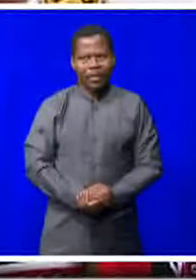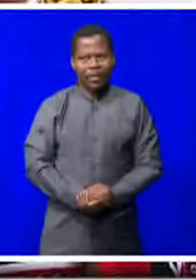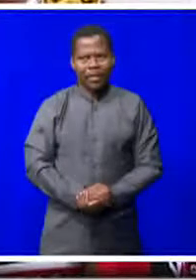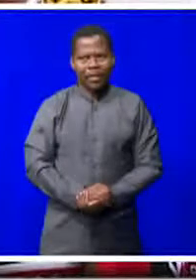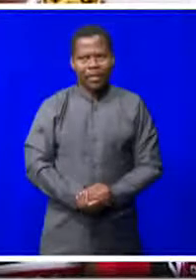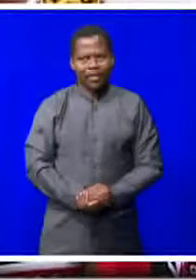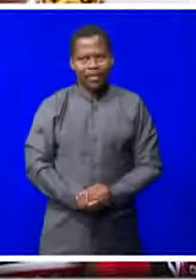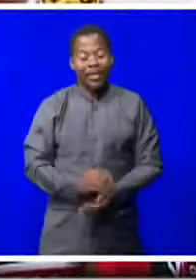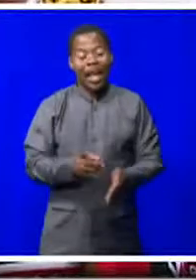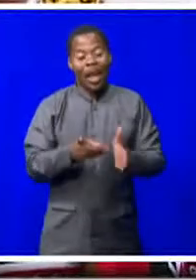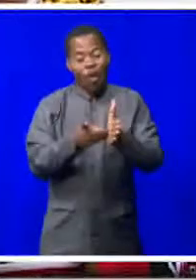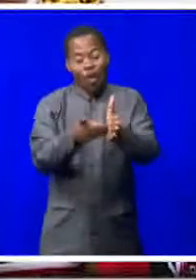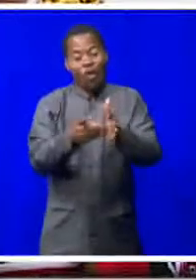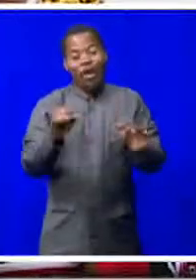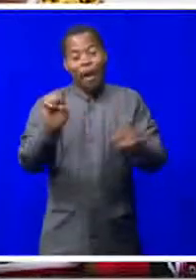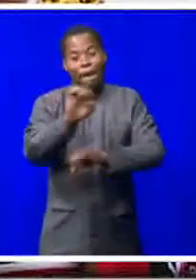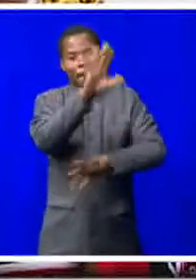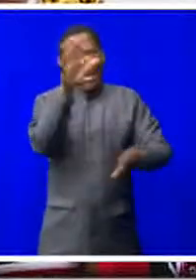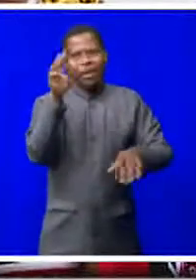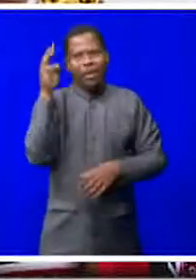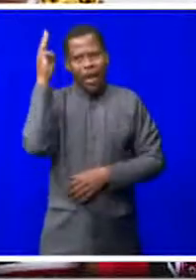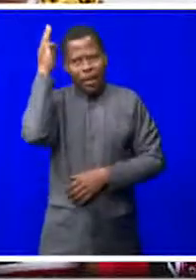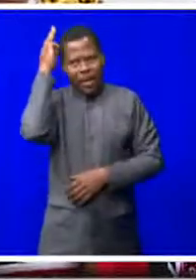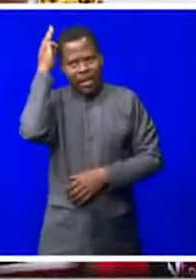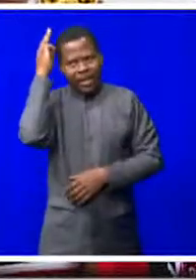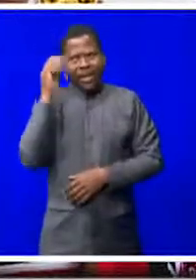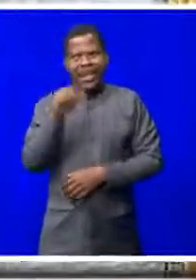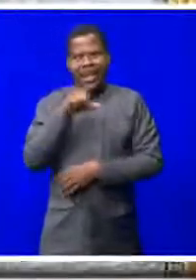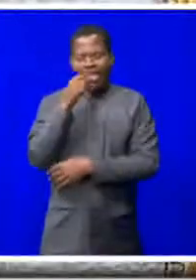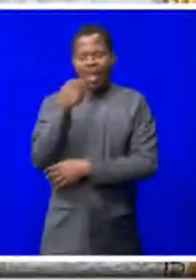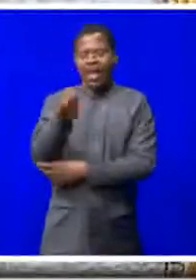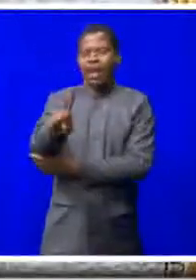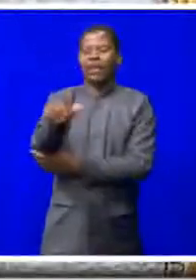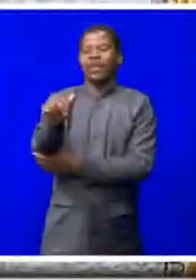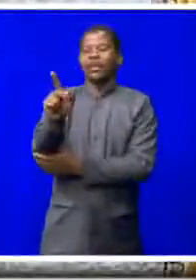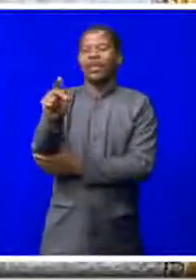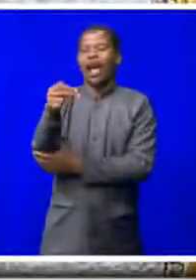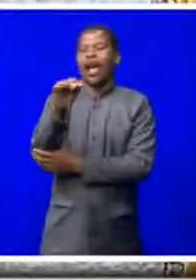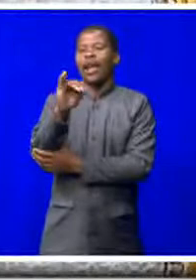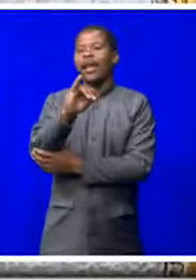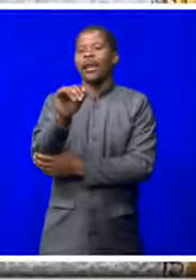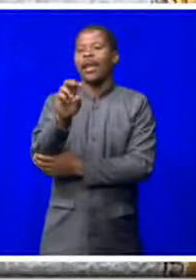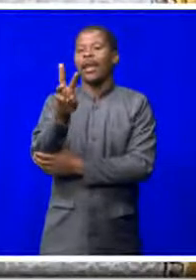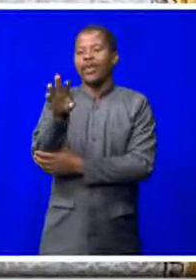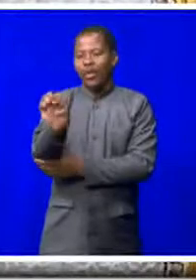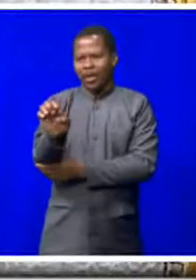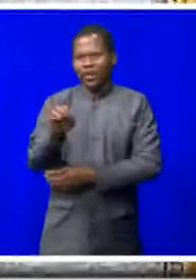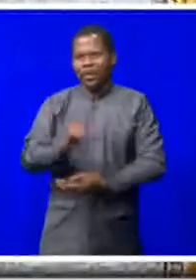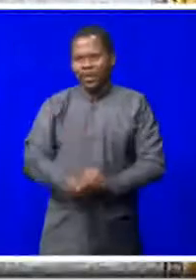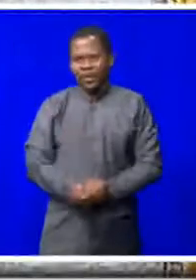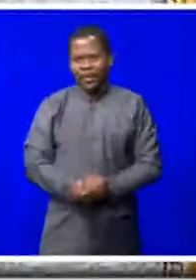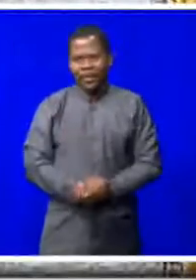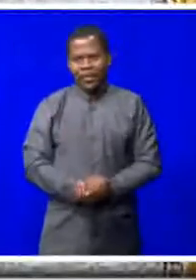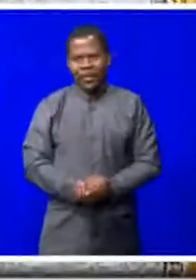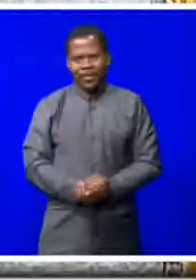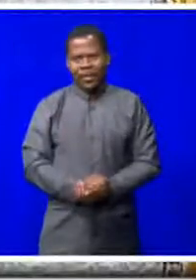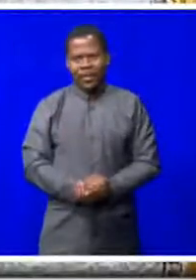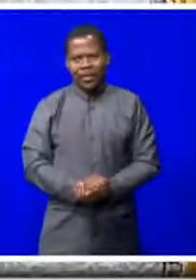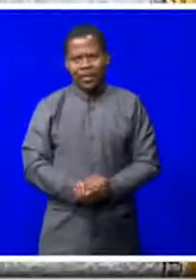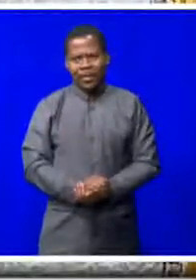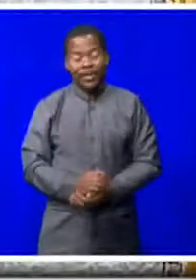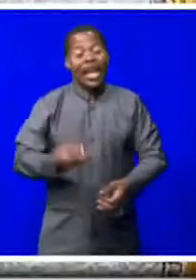lokhipha simemetelo inkosatana yembali sakhizwe nine bekunyene